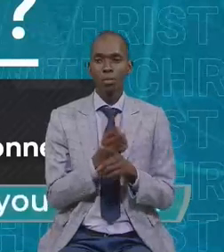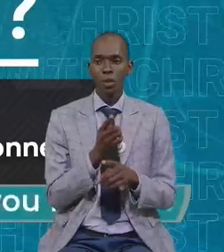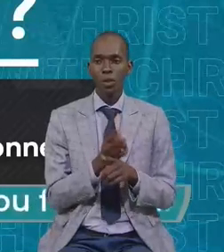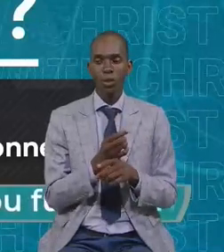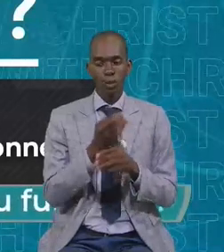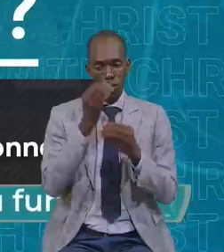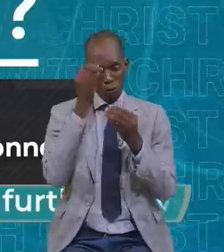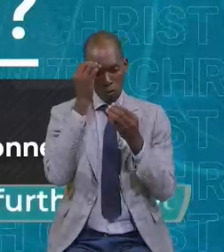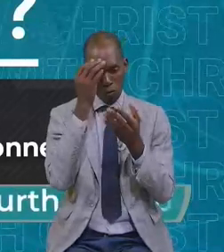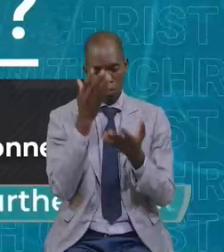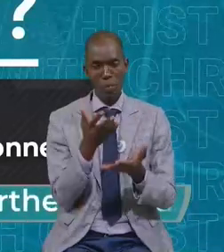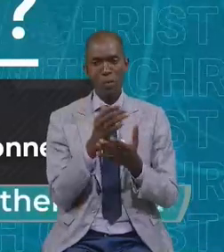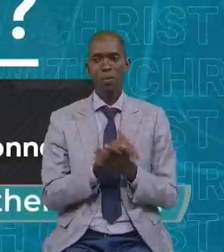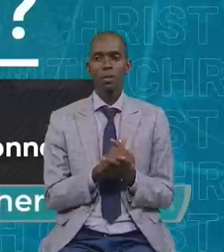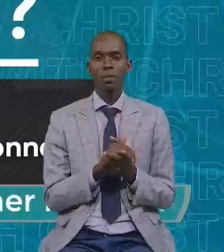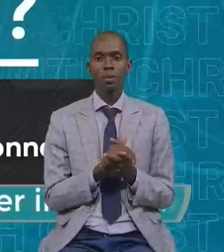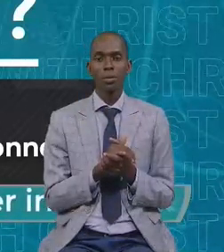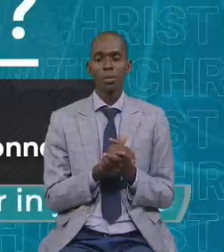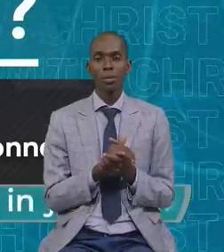à ceux qui vous abordent.